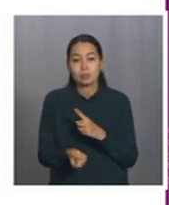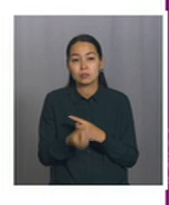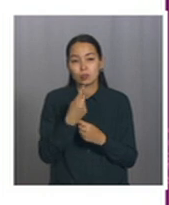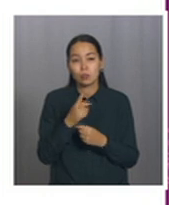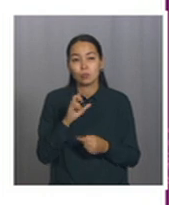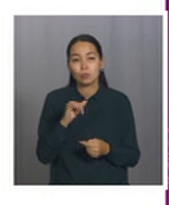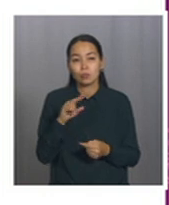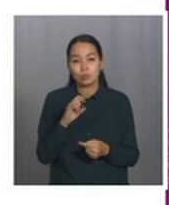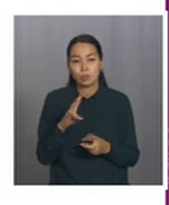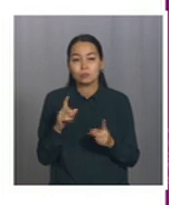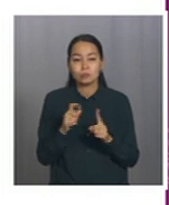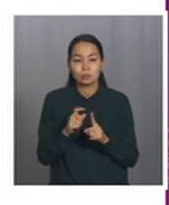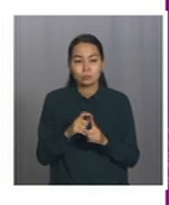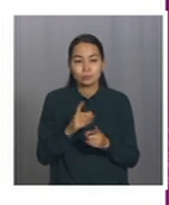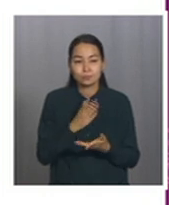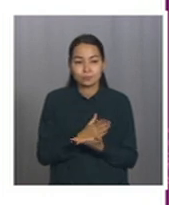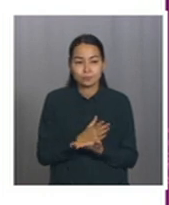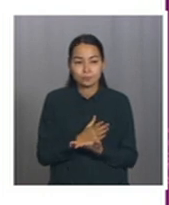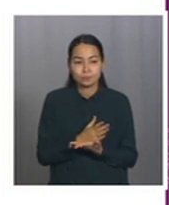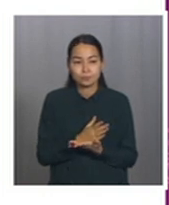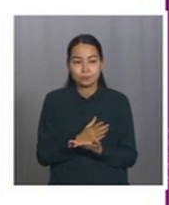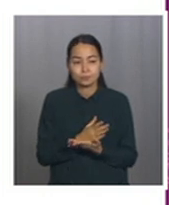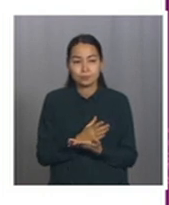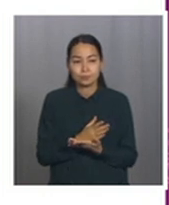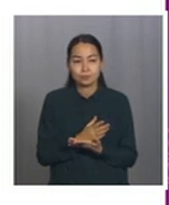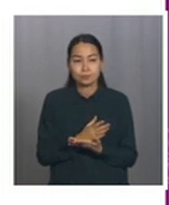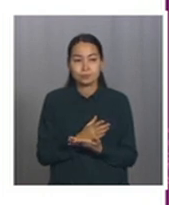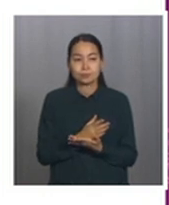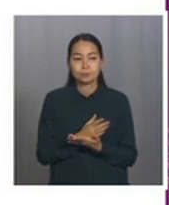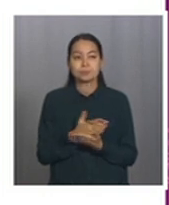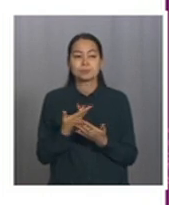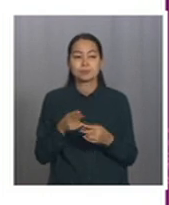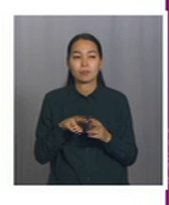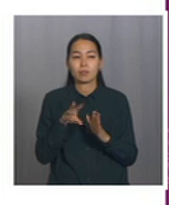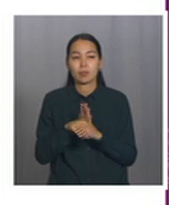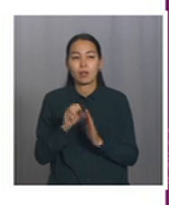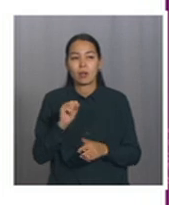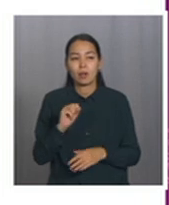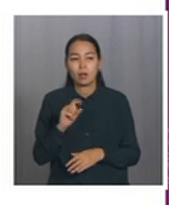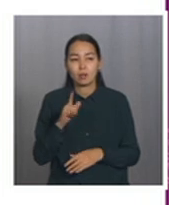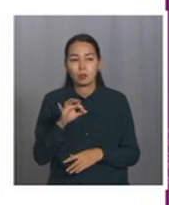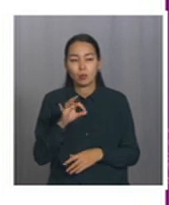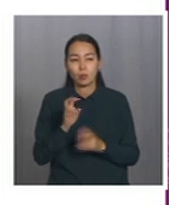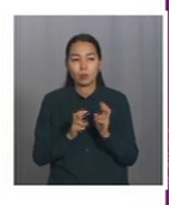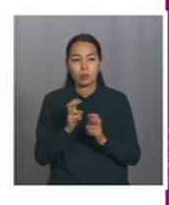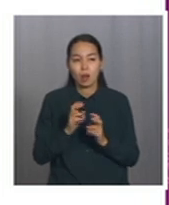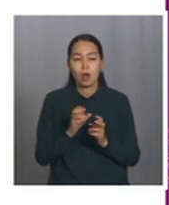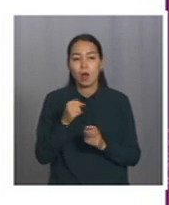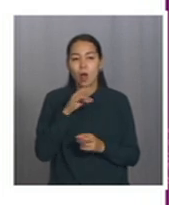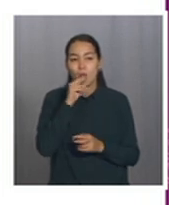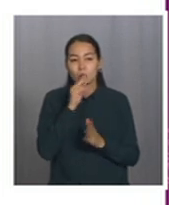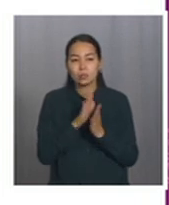будан сөз деп айтамыз. Оған агроөнеркәсіп, аудиокітап, биоотын,